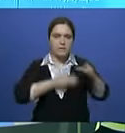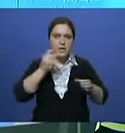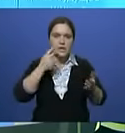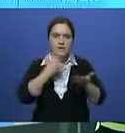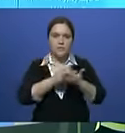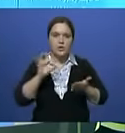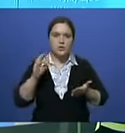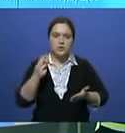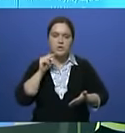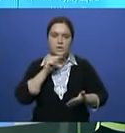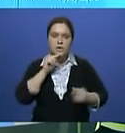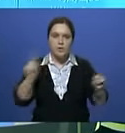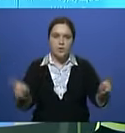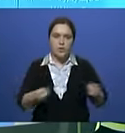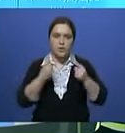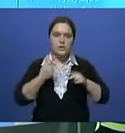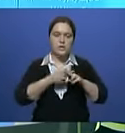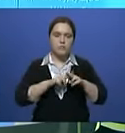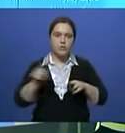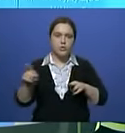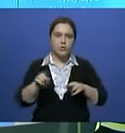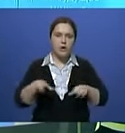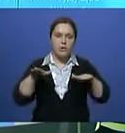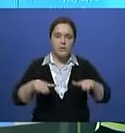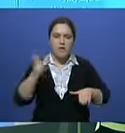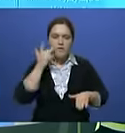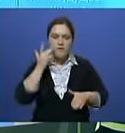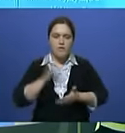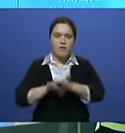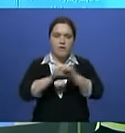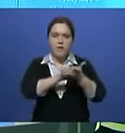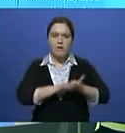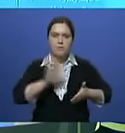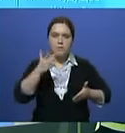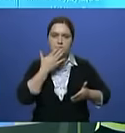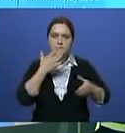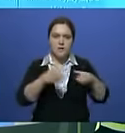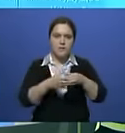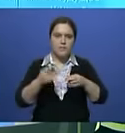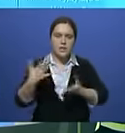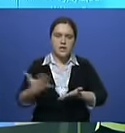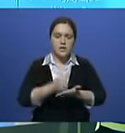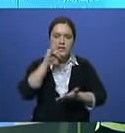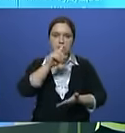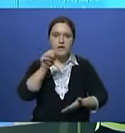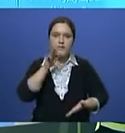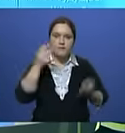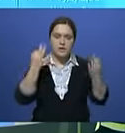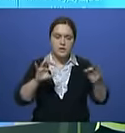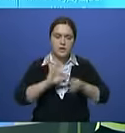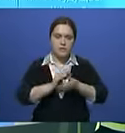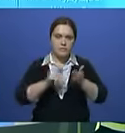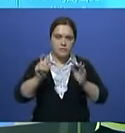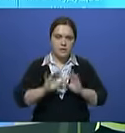социально-экономический рост а стал своего рода островком стабильности межнационального согласия о достижениях Казахстана за период Независимости расскажет назм